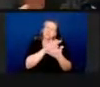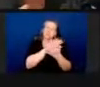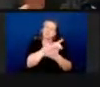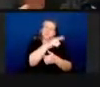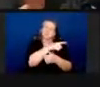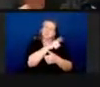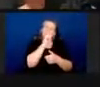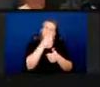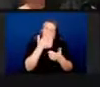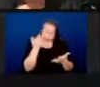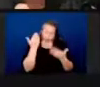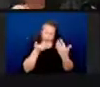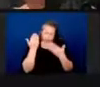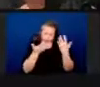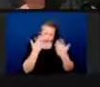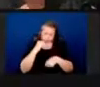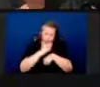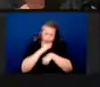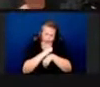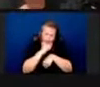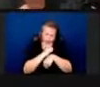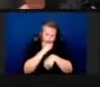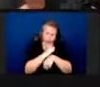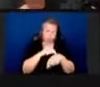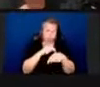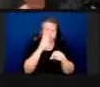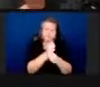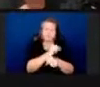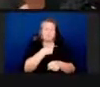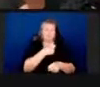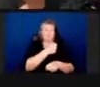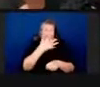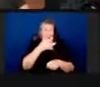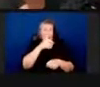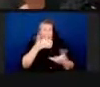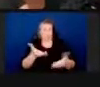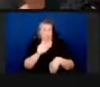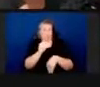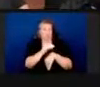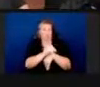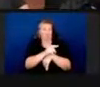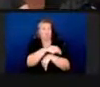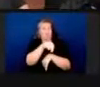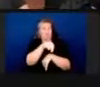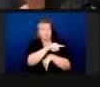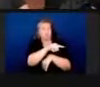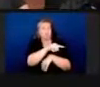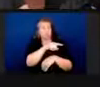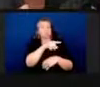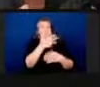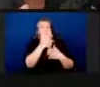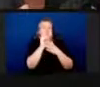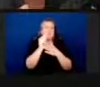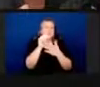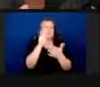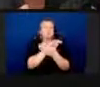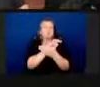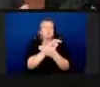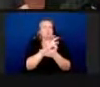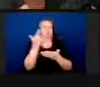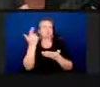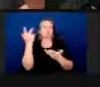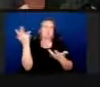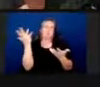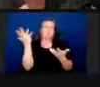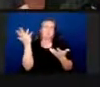wale ambao wamefanya kazi kwa bidii. tuna baadhi ya wakuu wa shule ambao wako